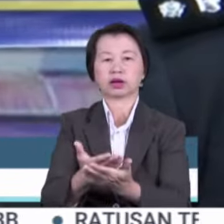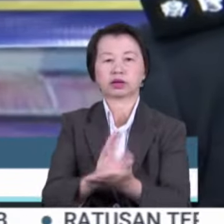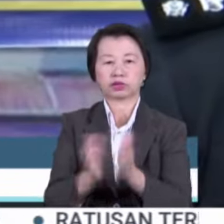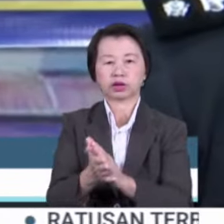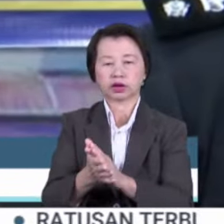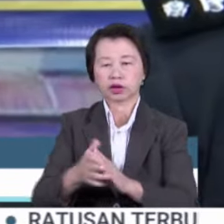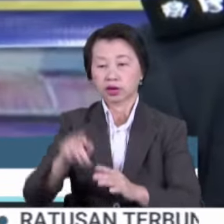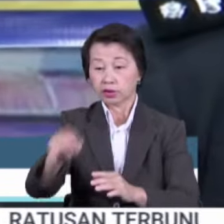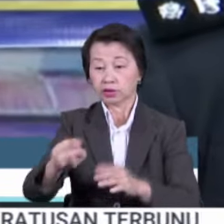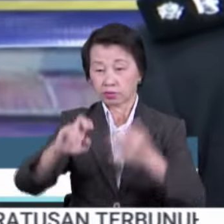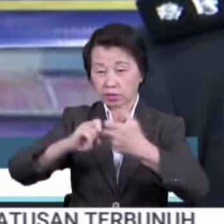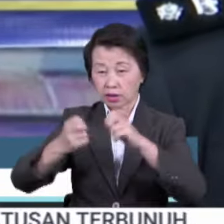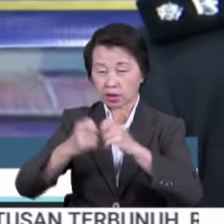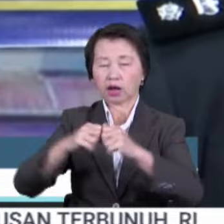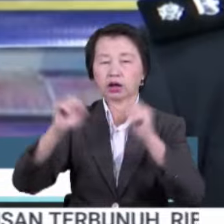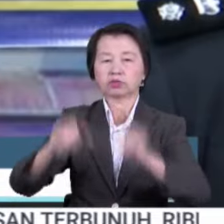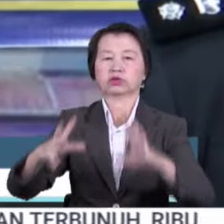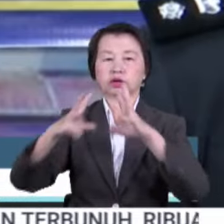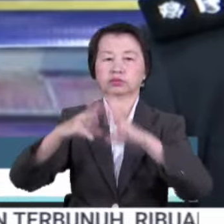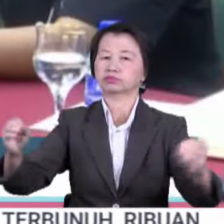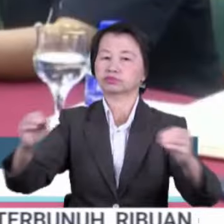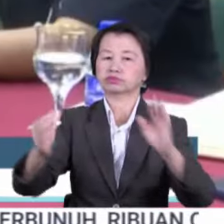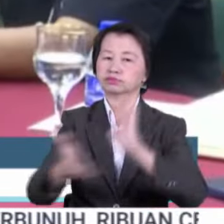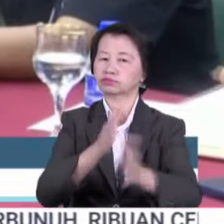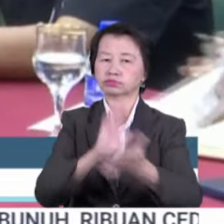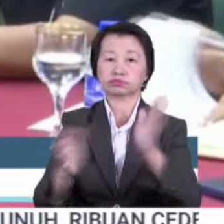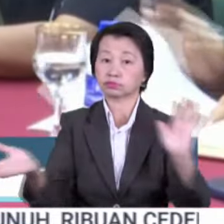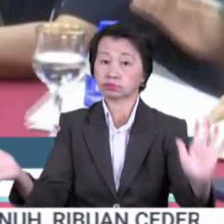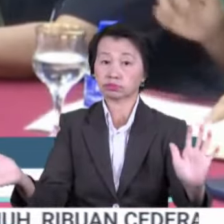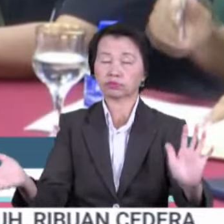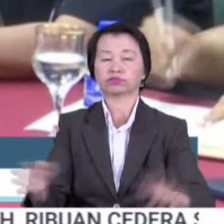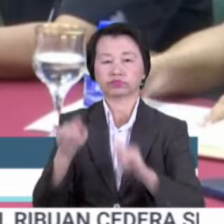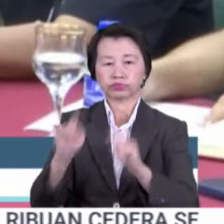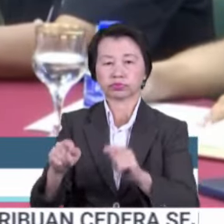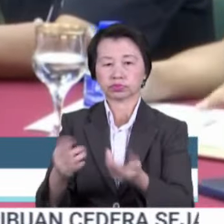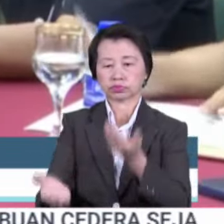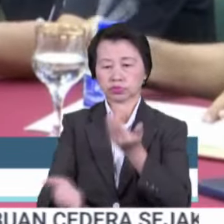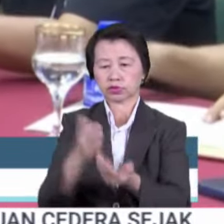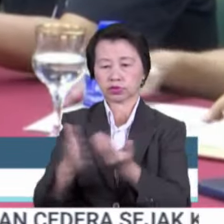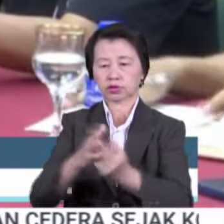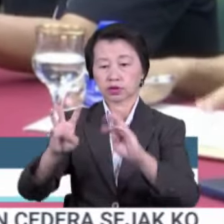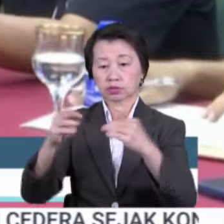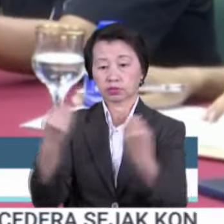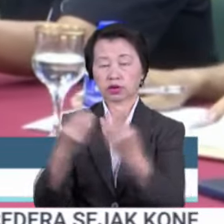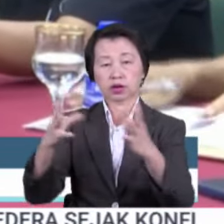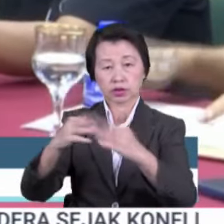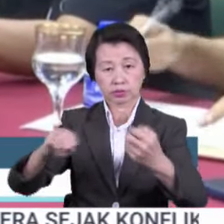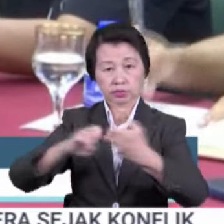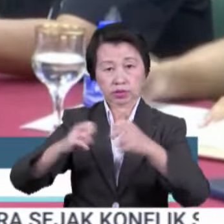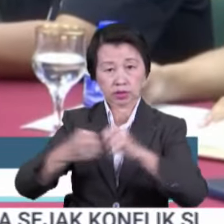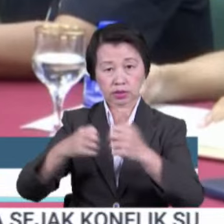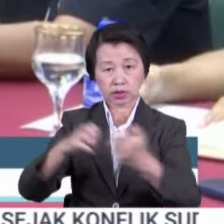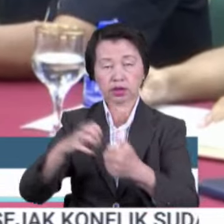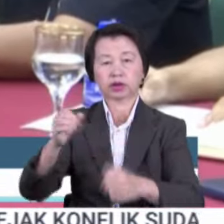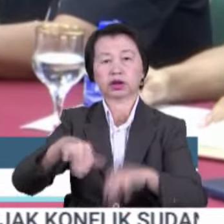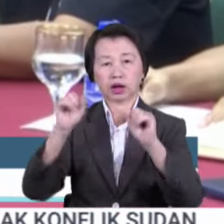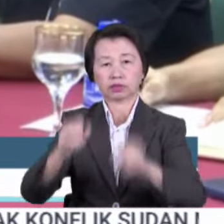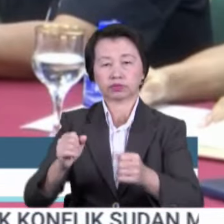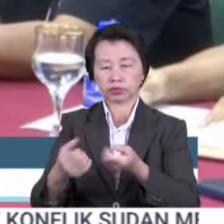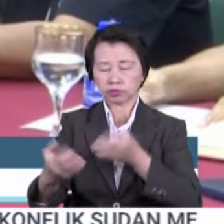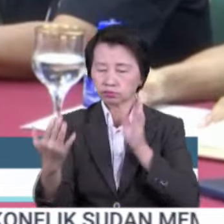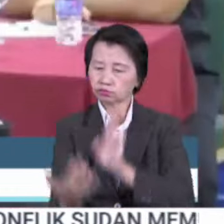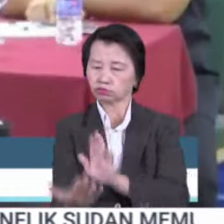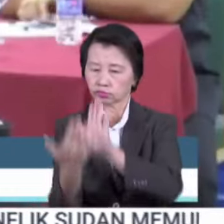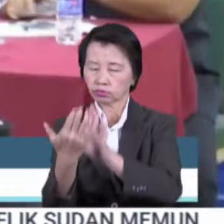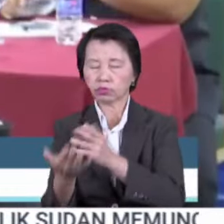permasalahan dapat diselesaikan inisiatif ini bukan zakat memudahkan masyarakat menyelesaikan masalah Malah dapat berurusan dengan